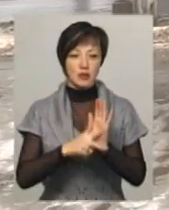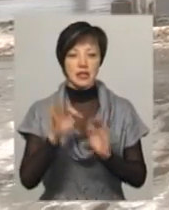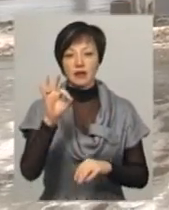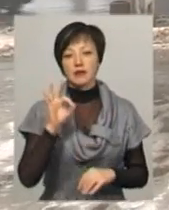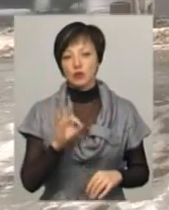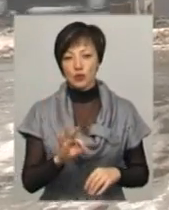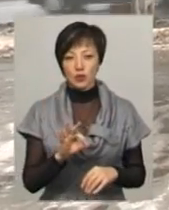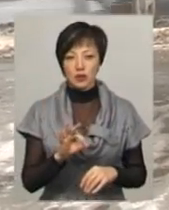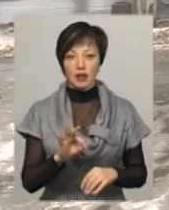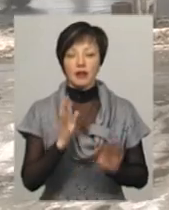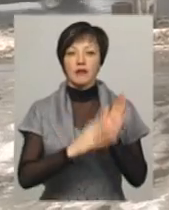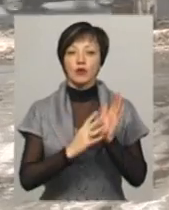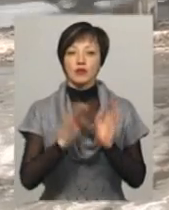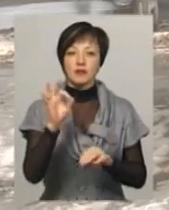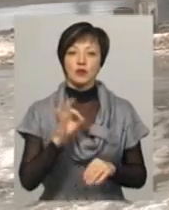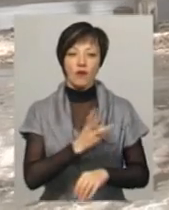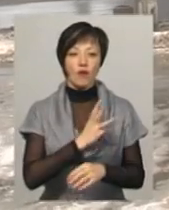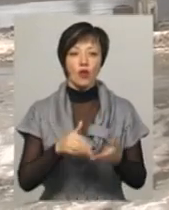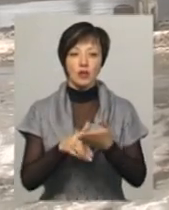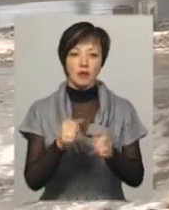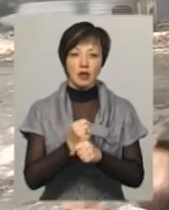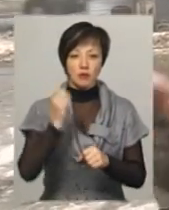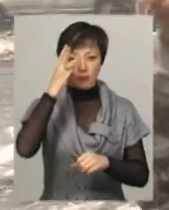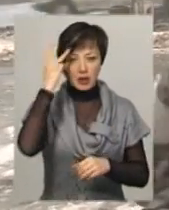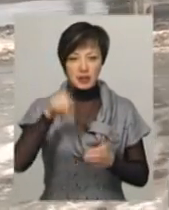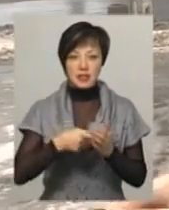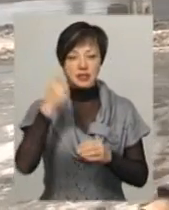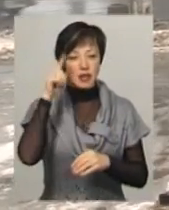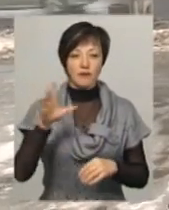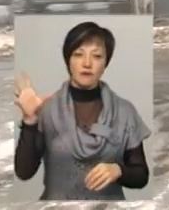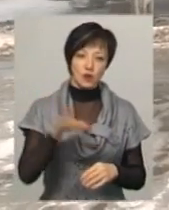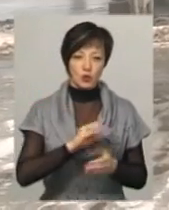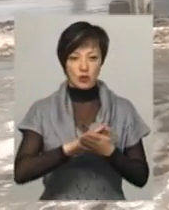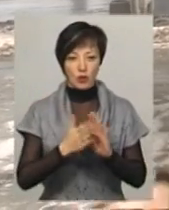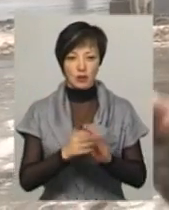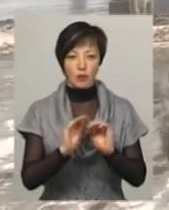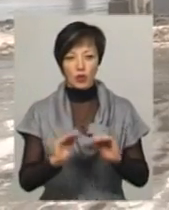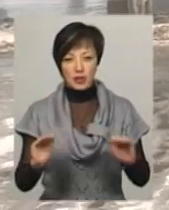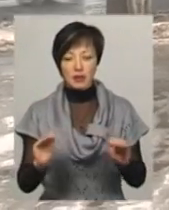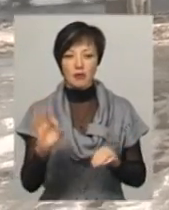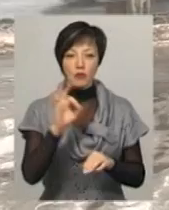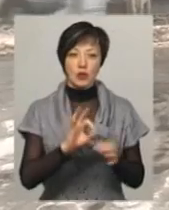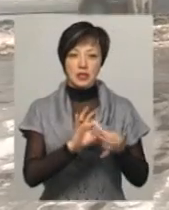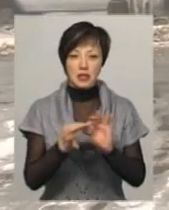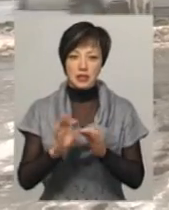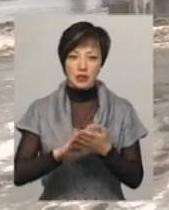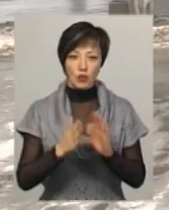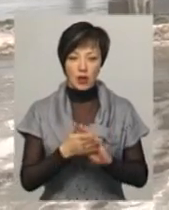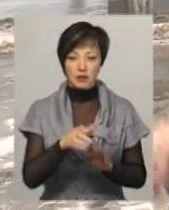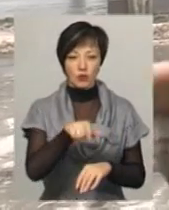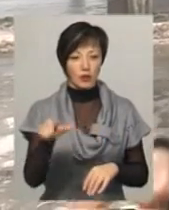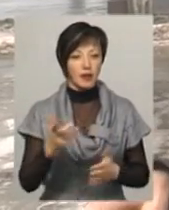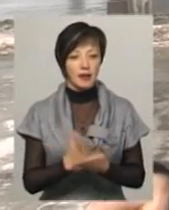80%, навіть 90% волонтерів, які працюють в Хмельницькому, вони знають всю ситуацію по дітях, про якісь складні ситуації, яких людей